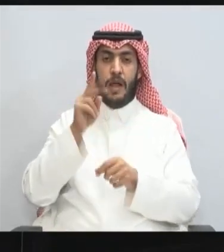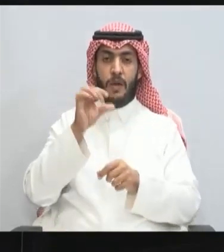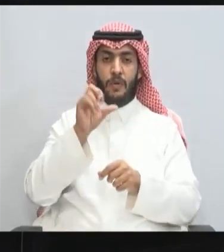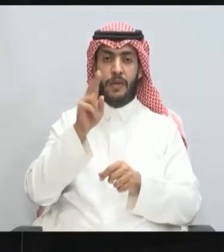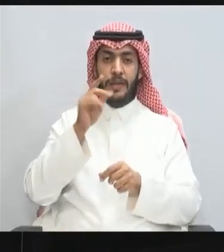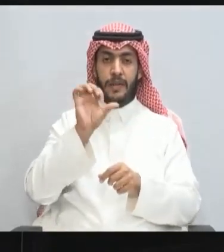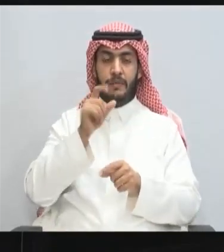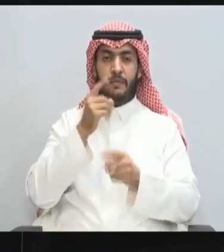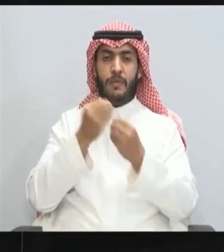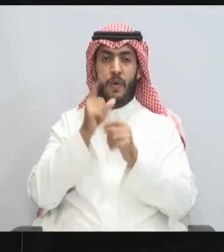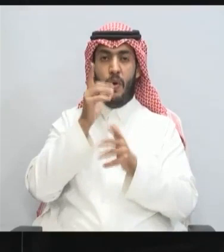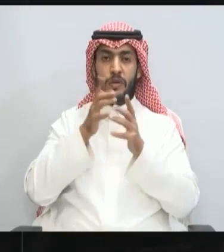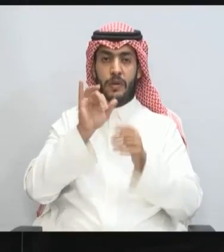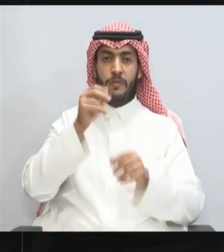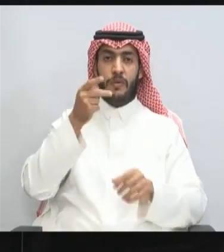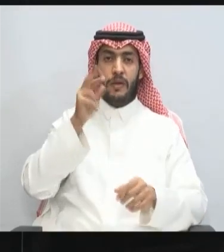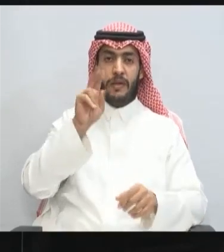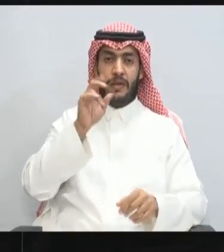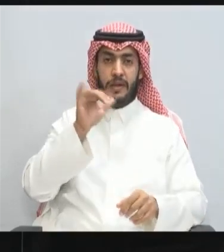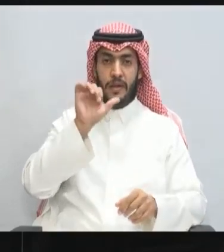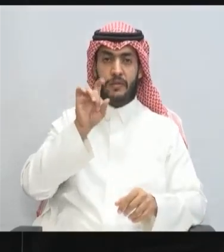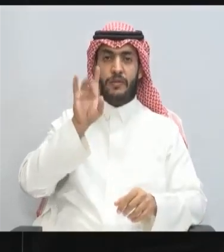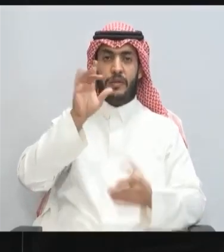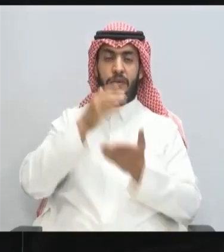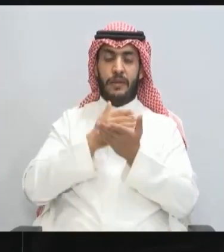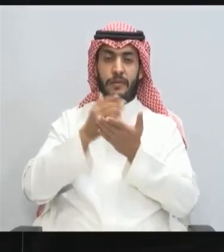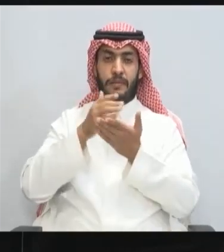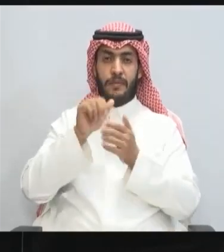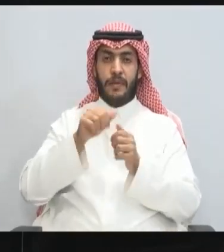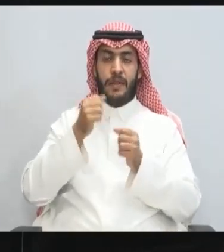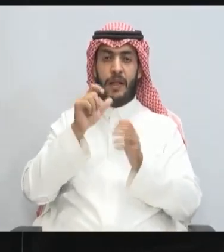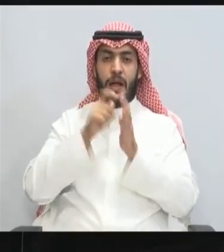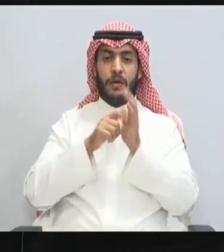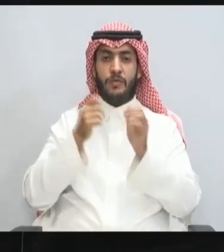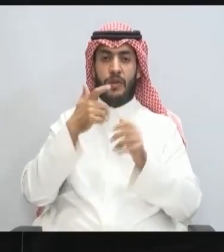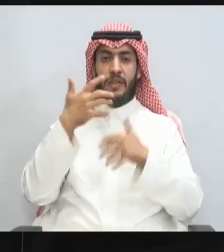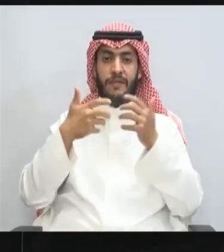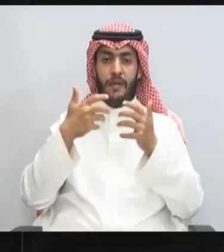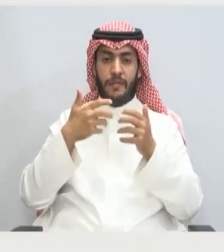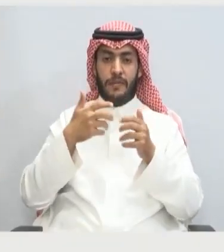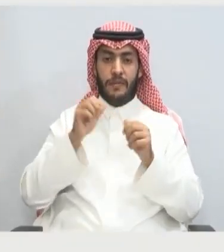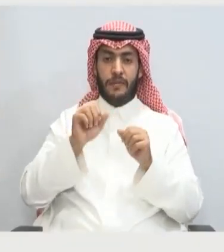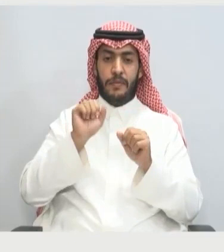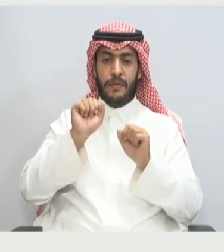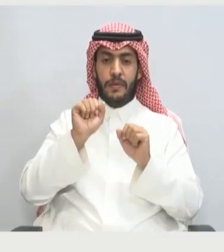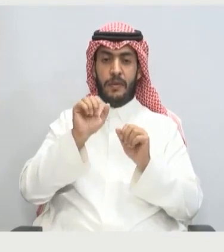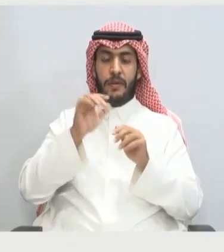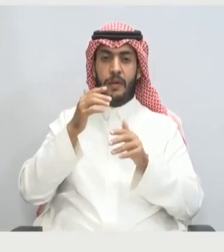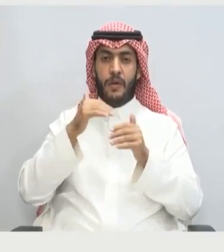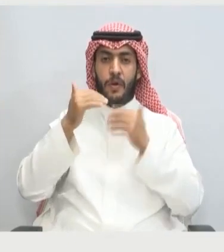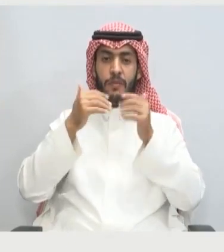العتيبي ونرحب باستاذ لغه الاشاره معاذ القرعاوي باذن الله اليوم ستكون تكمله لدرس قوانين سرعه التفاعل سيكون تحديد